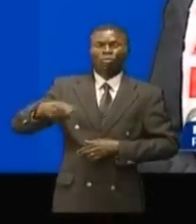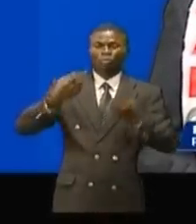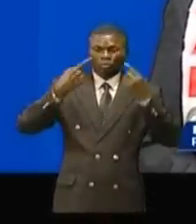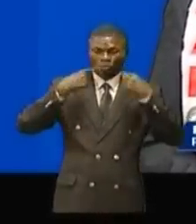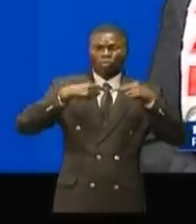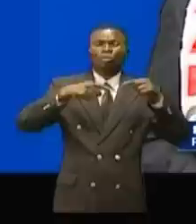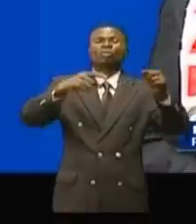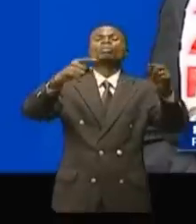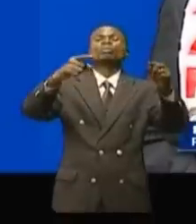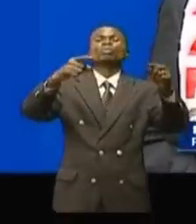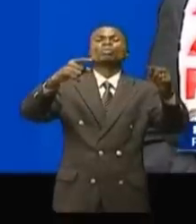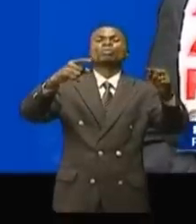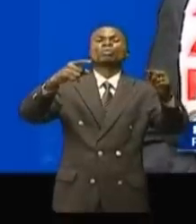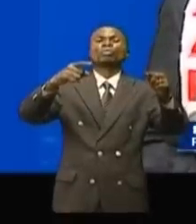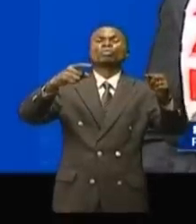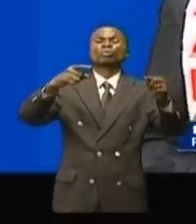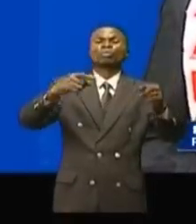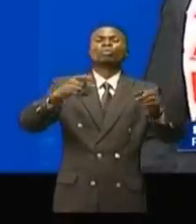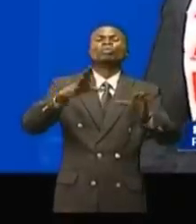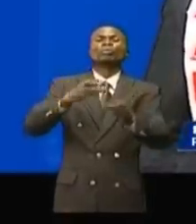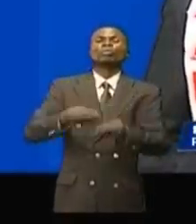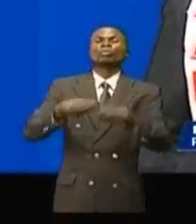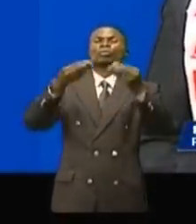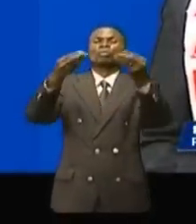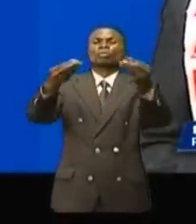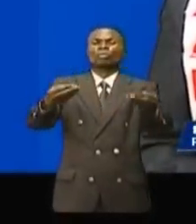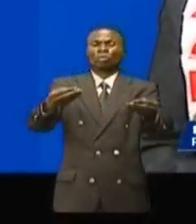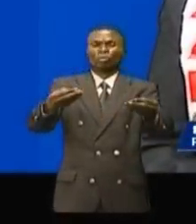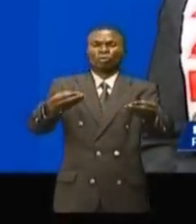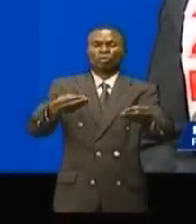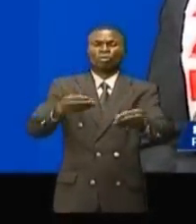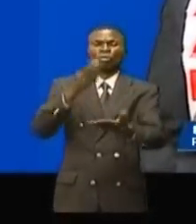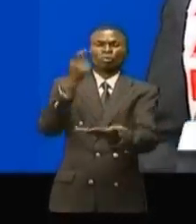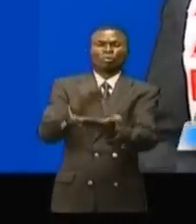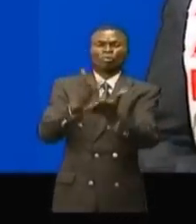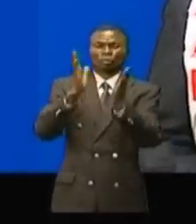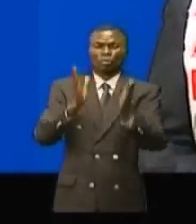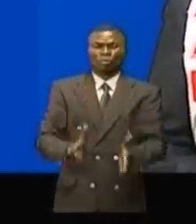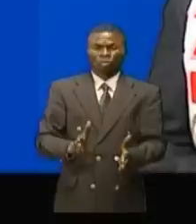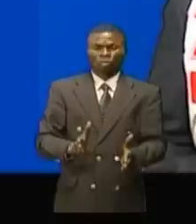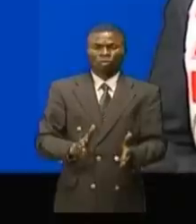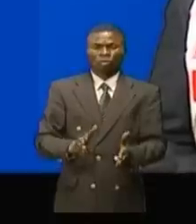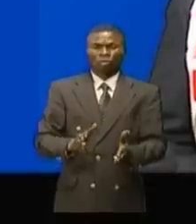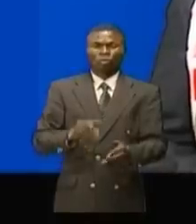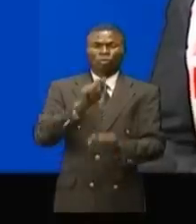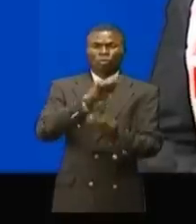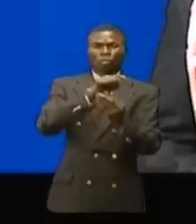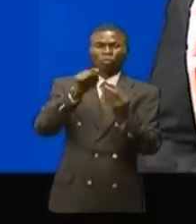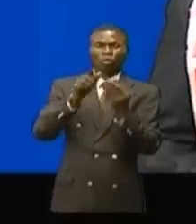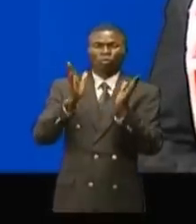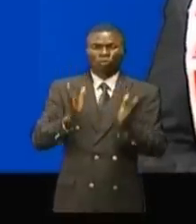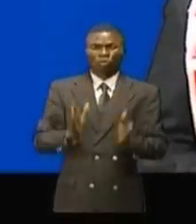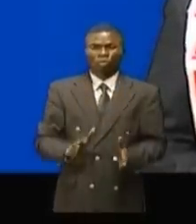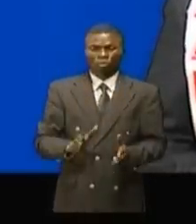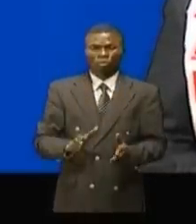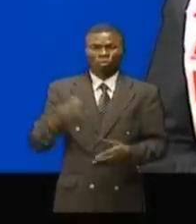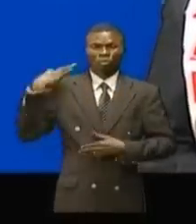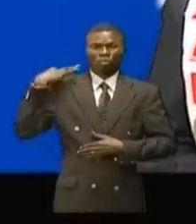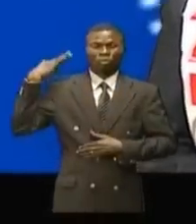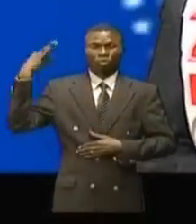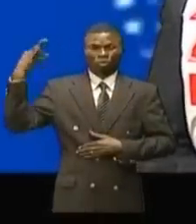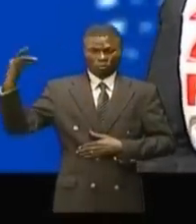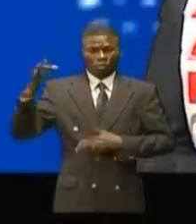annonce qu'il va se doter désormais d'un trésorier et d'un comptable. Que les candidats qui